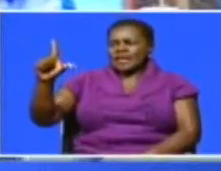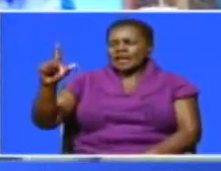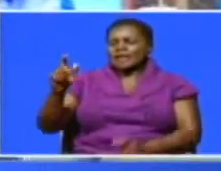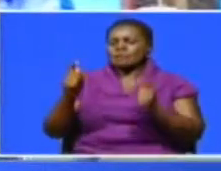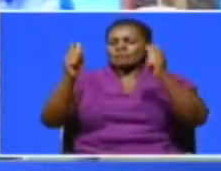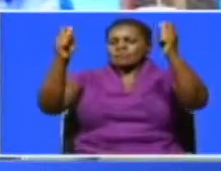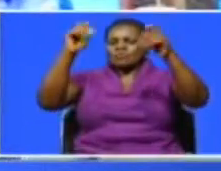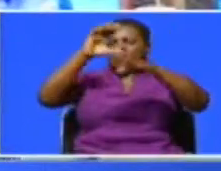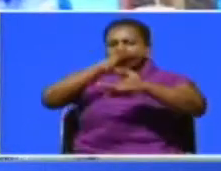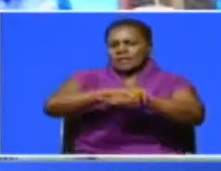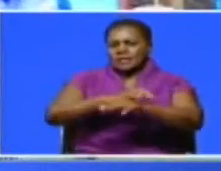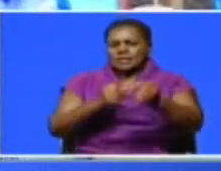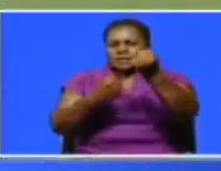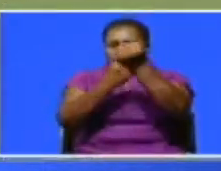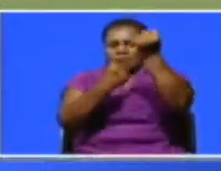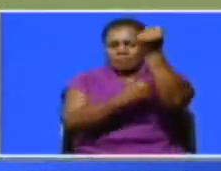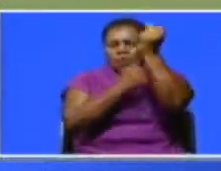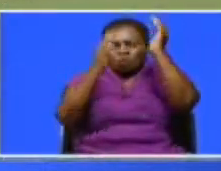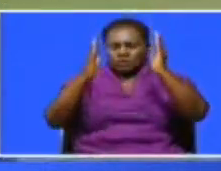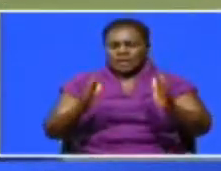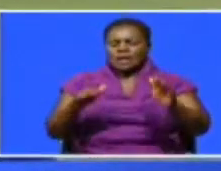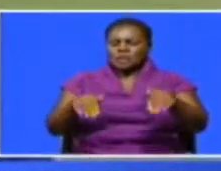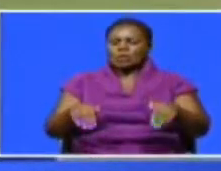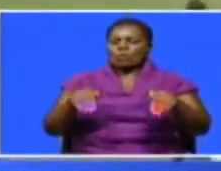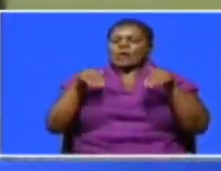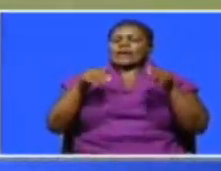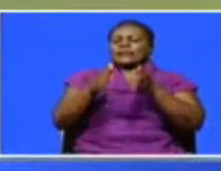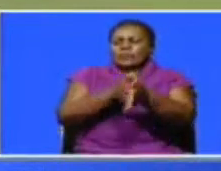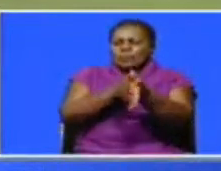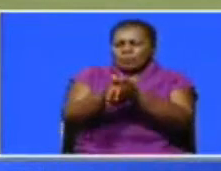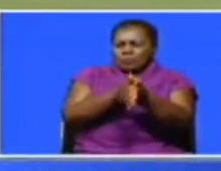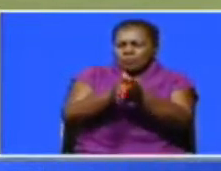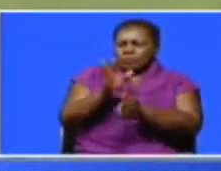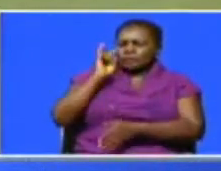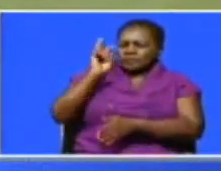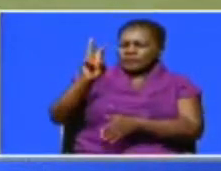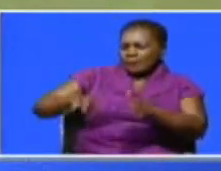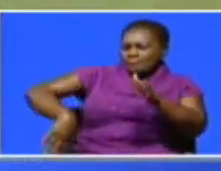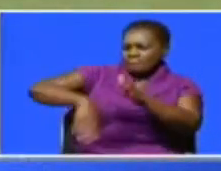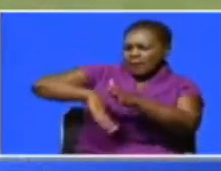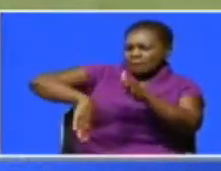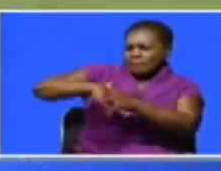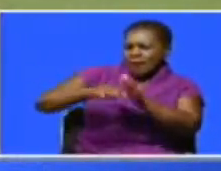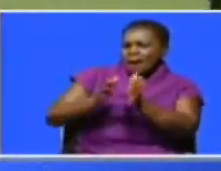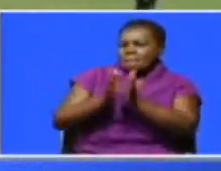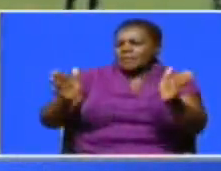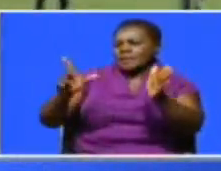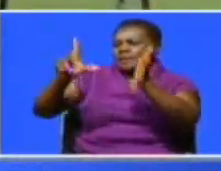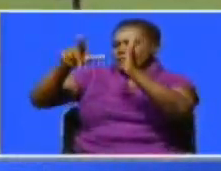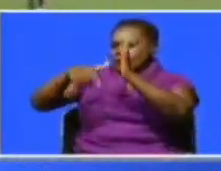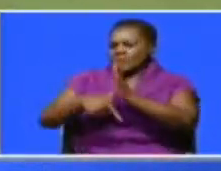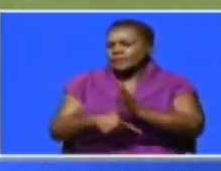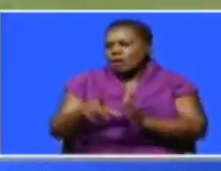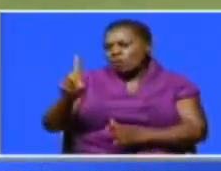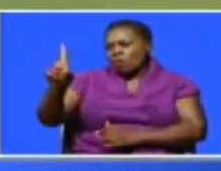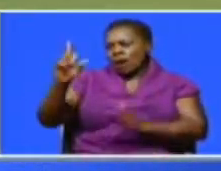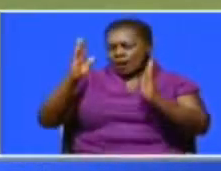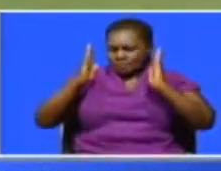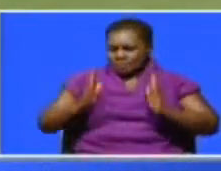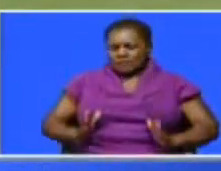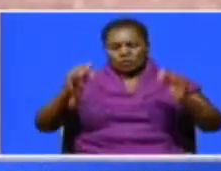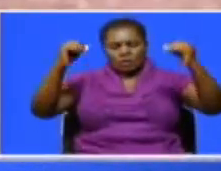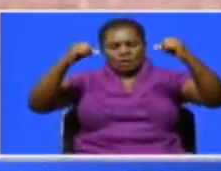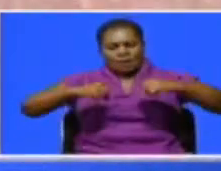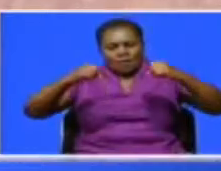ujao, basi mashabiki kwa hakika watasubiri kwa hamu kumuona kwenye ligi kuu baadaye. Kuna yule moja